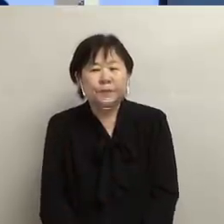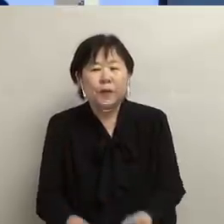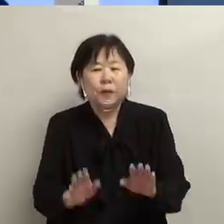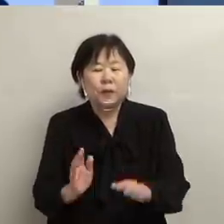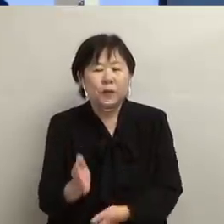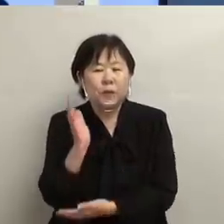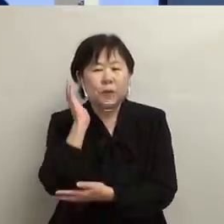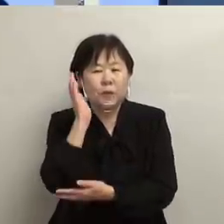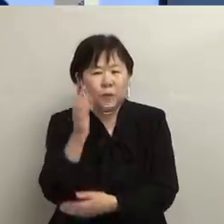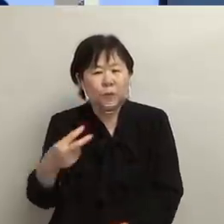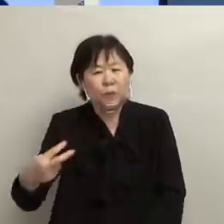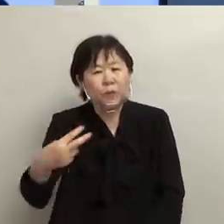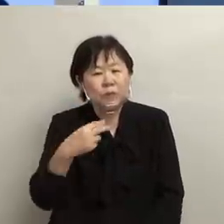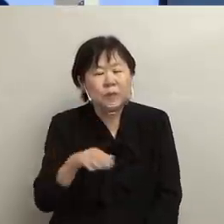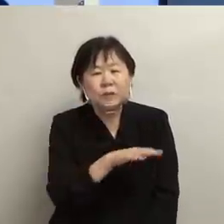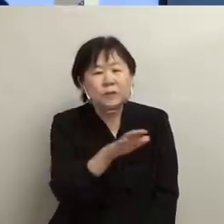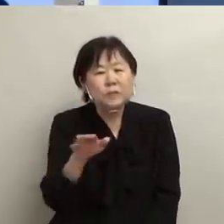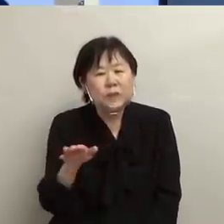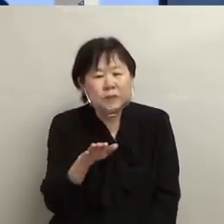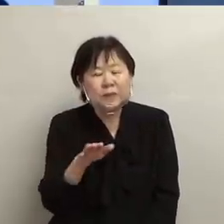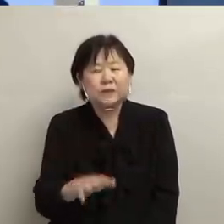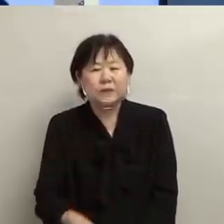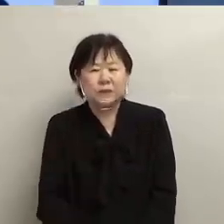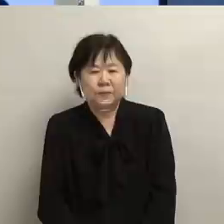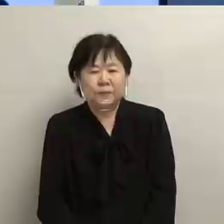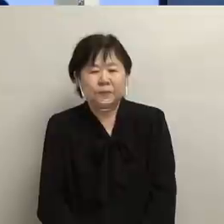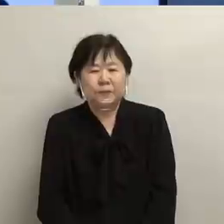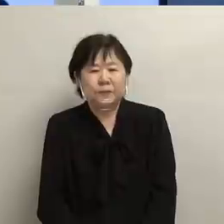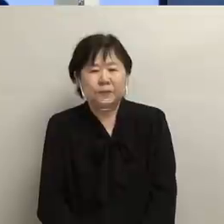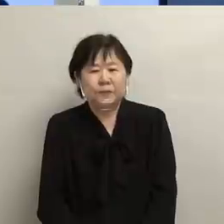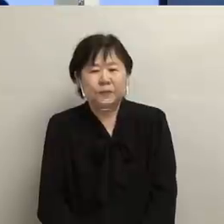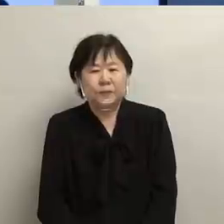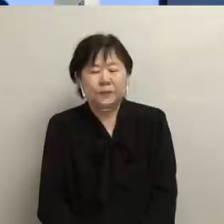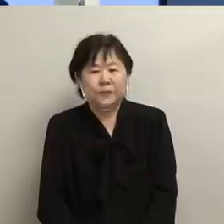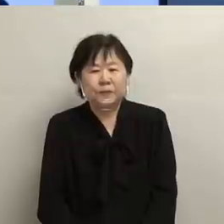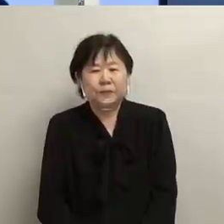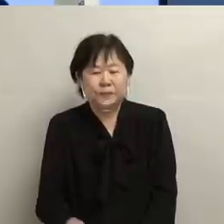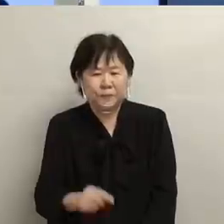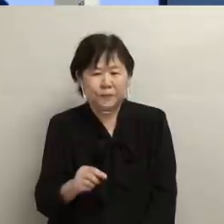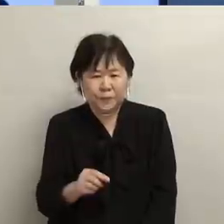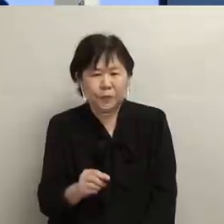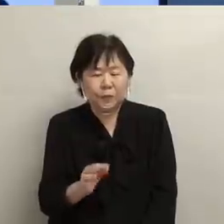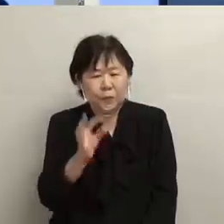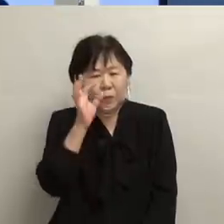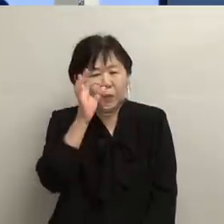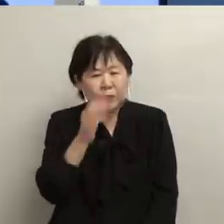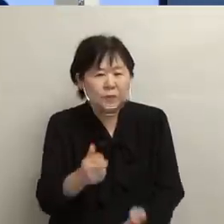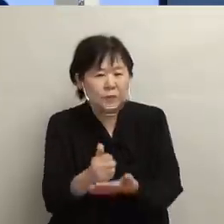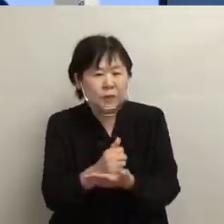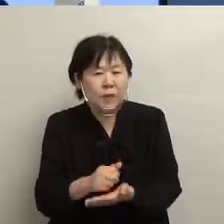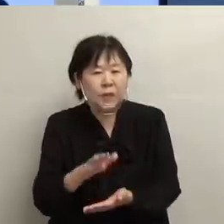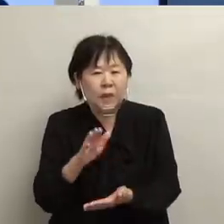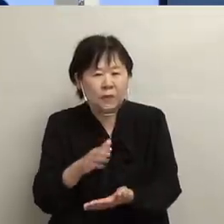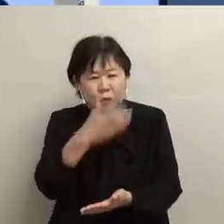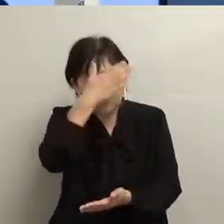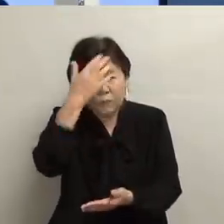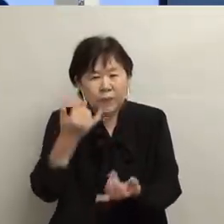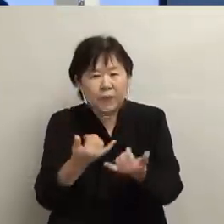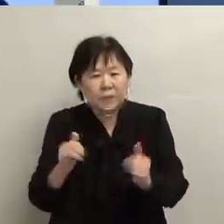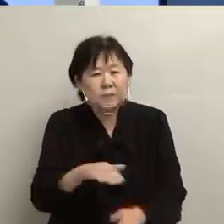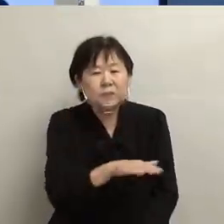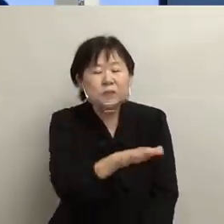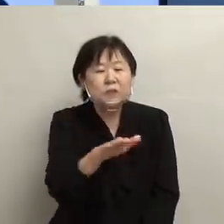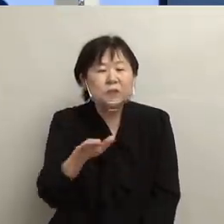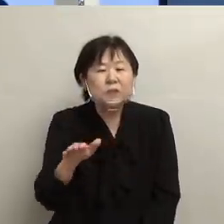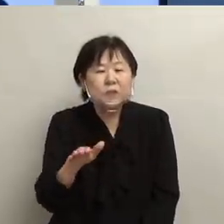を見ていらっしゃるあるいは何らかの形でこの回計の中身をですね見る機会のある若い世代の方々皆さんに